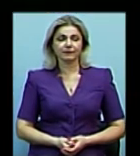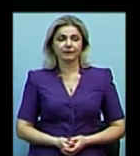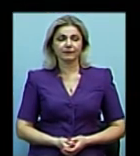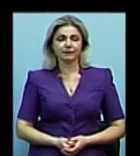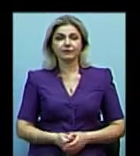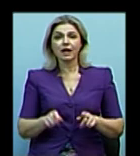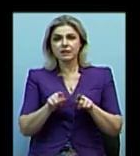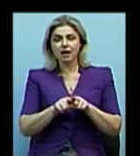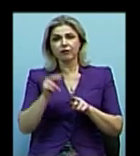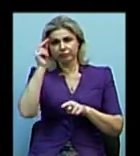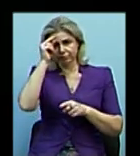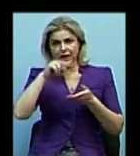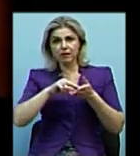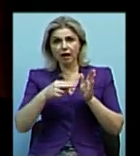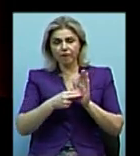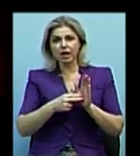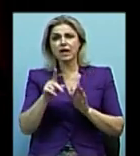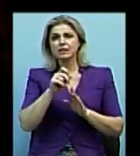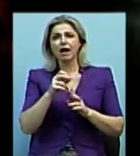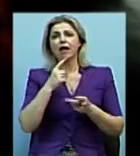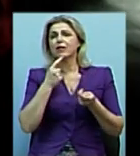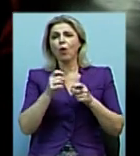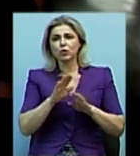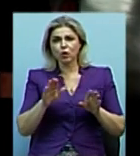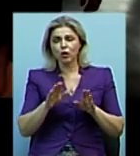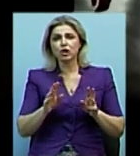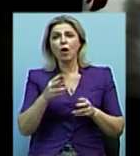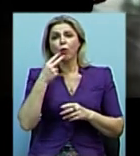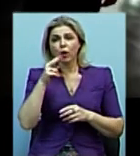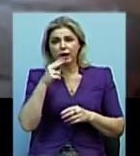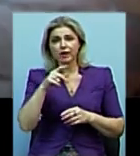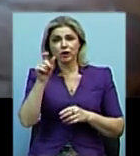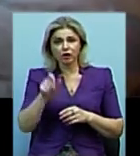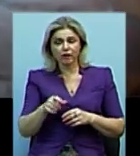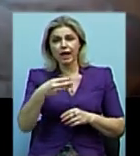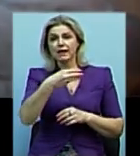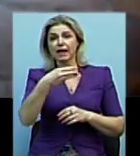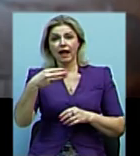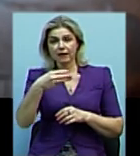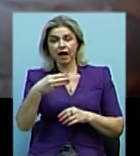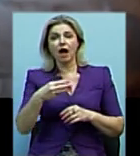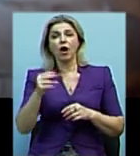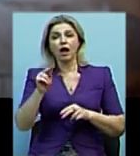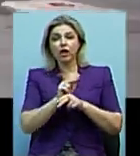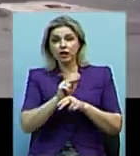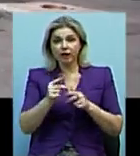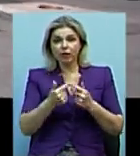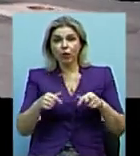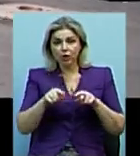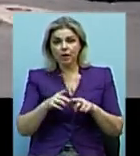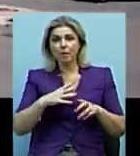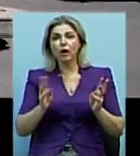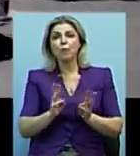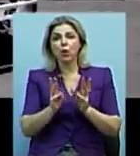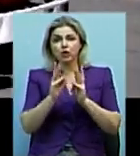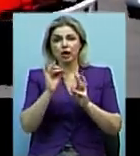За тактичним задумом, через необережність при палінні пацієнта лікарні на 3-му поверсі стаціонарного відділення виникла пожежа та сталося